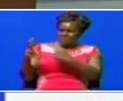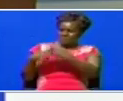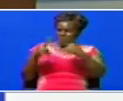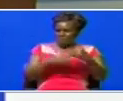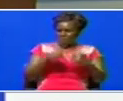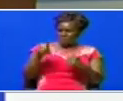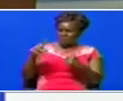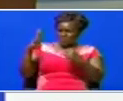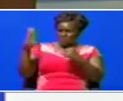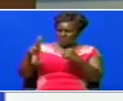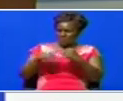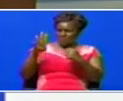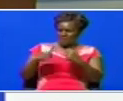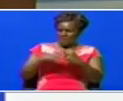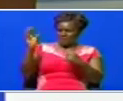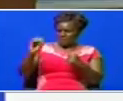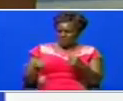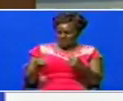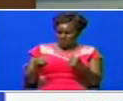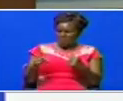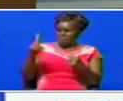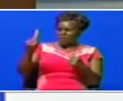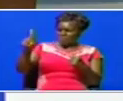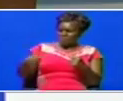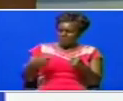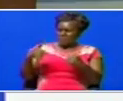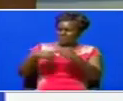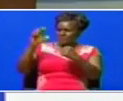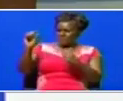77.79%. Michael Maura, 1,060,